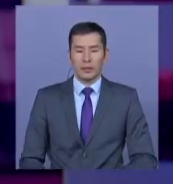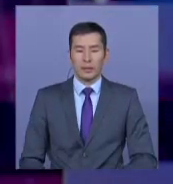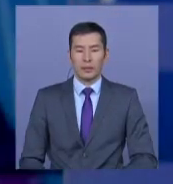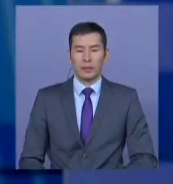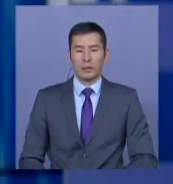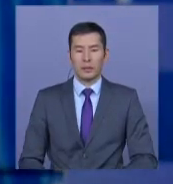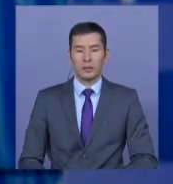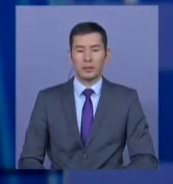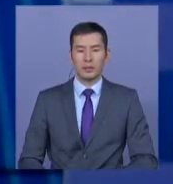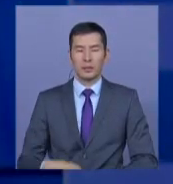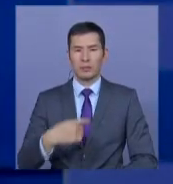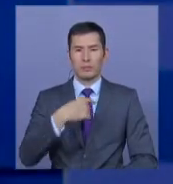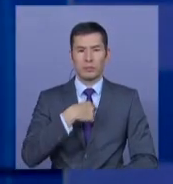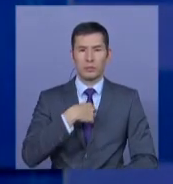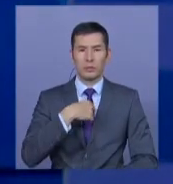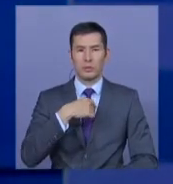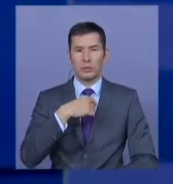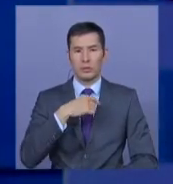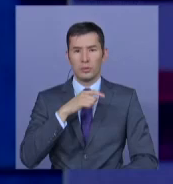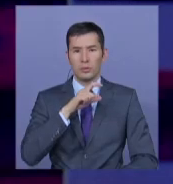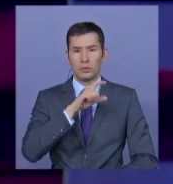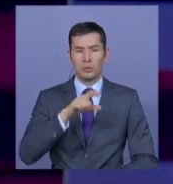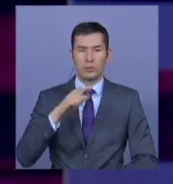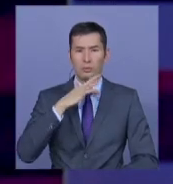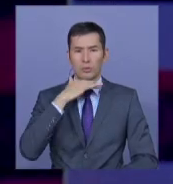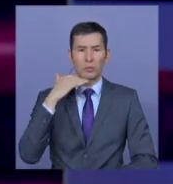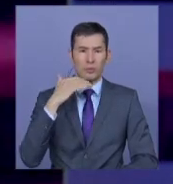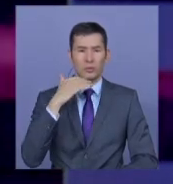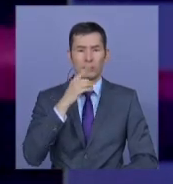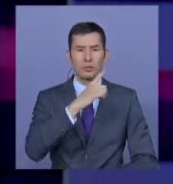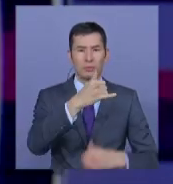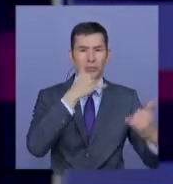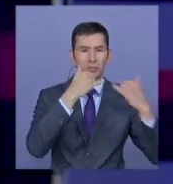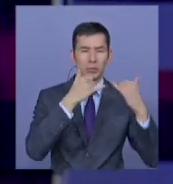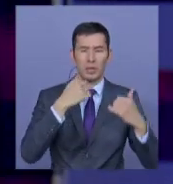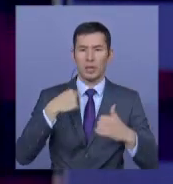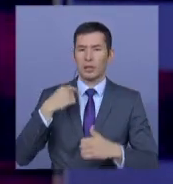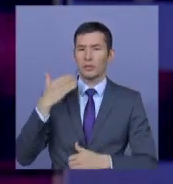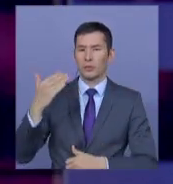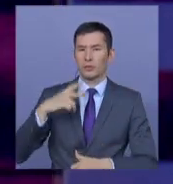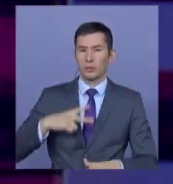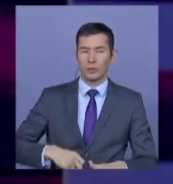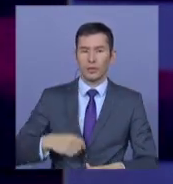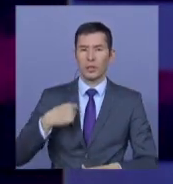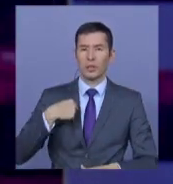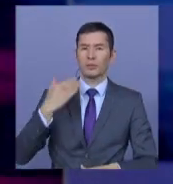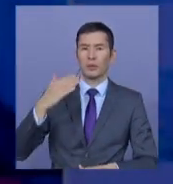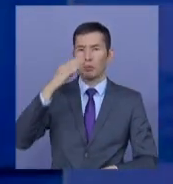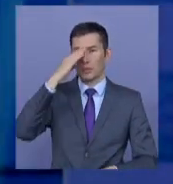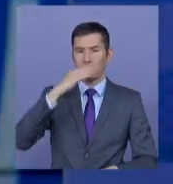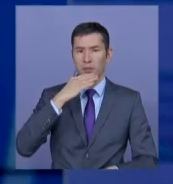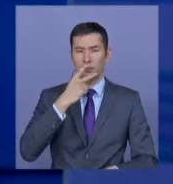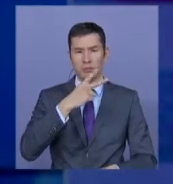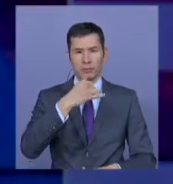Маған көп адам хабарласып, менің балам, менің қызым деп жатты. Еліміздің мемлекеттік қызмет істер агенттігінің төрайымы Анар Жайылғанова